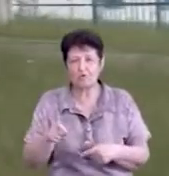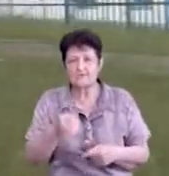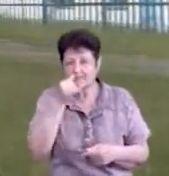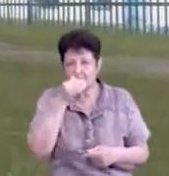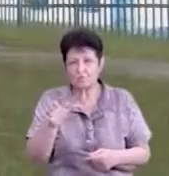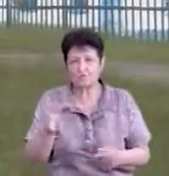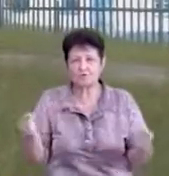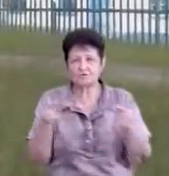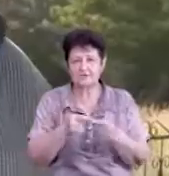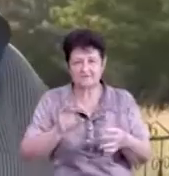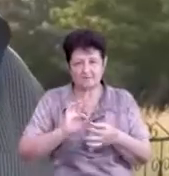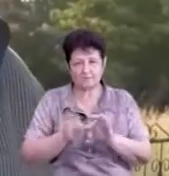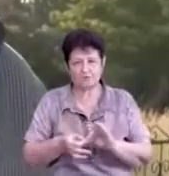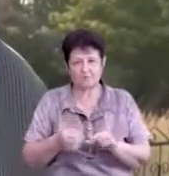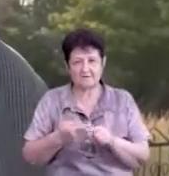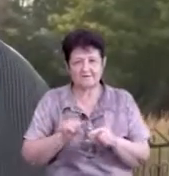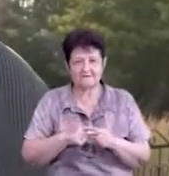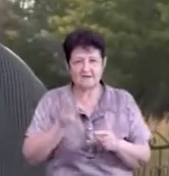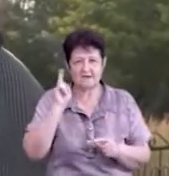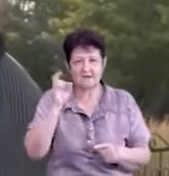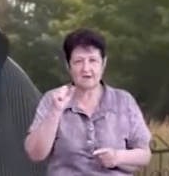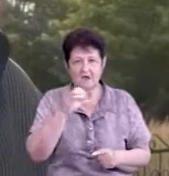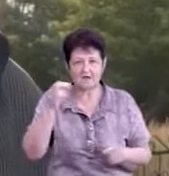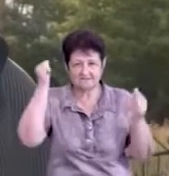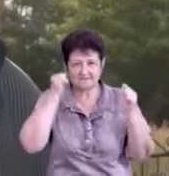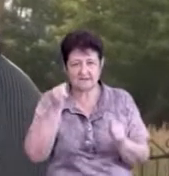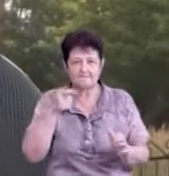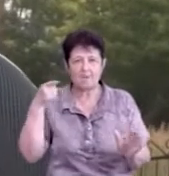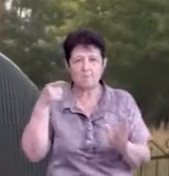дозволив встановити подробиці. Це каска знайдена, пробита,